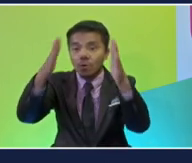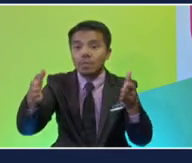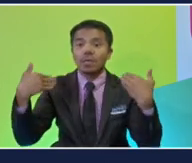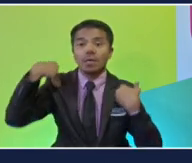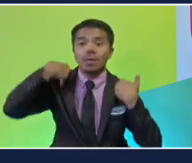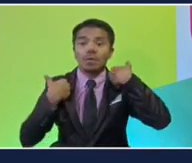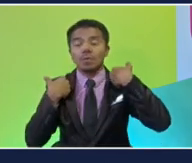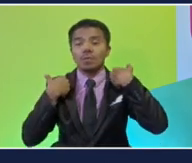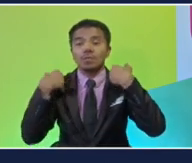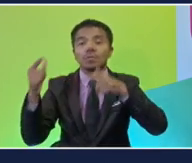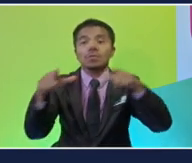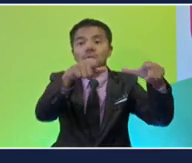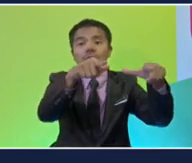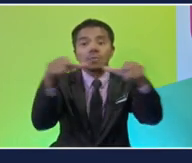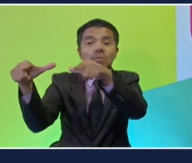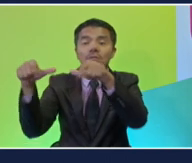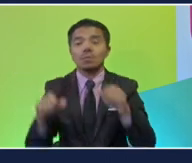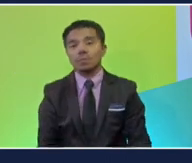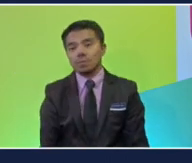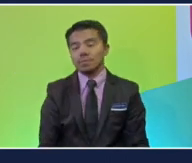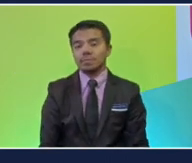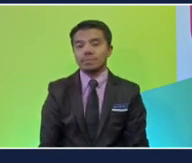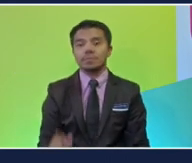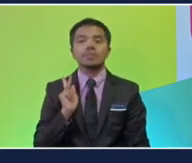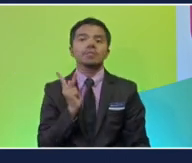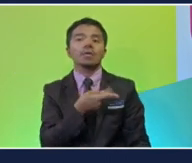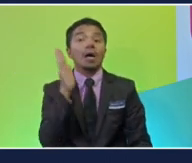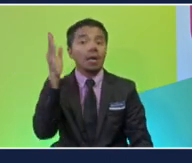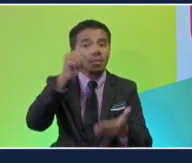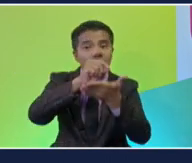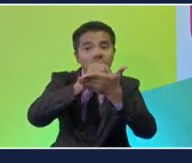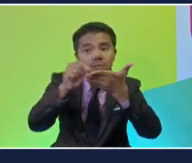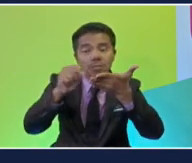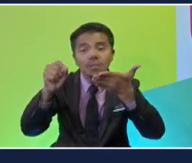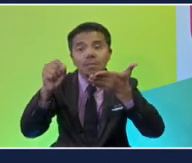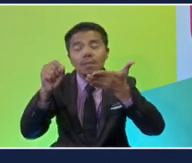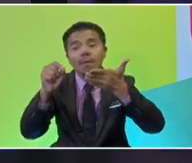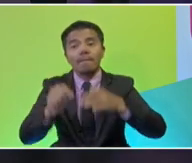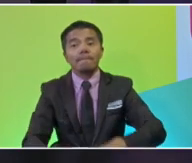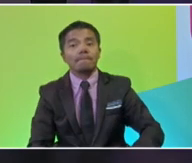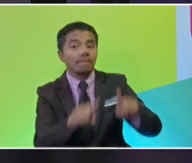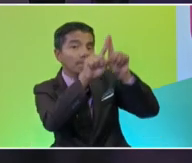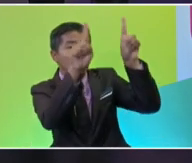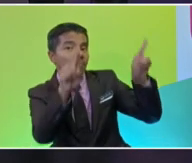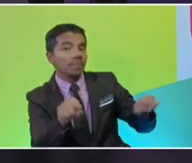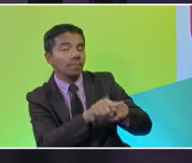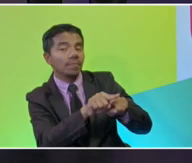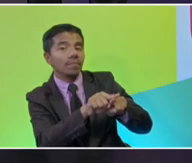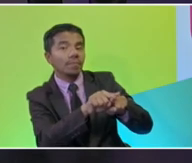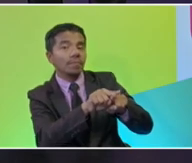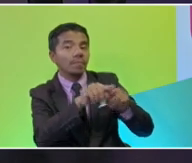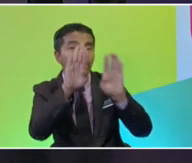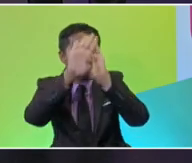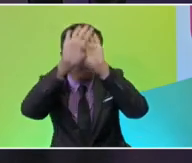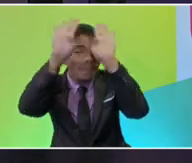c dan d jadi kita pas itu baru kita catatkan di papan putih tersebut sama dia bayang-bayang